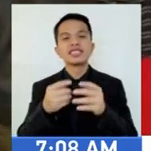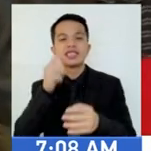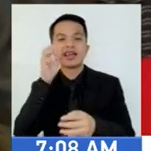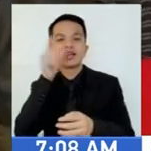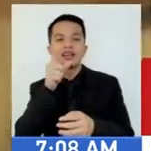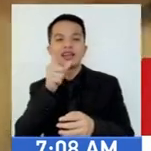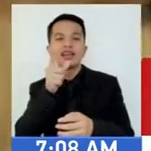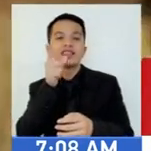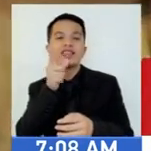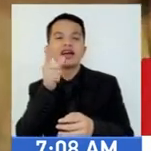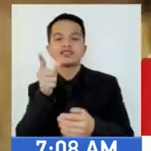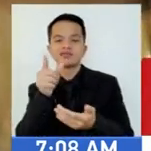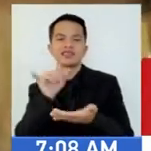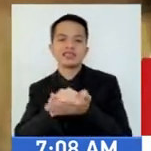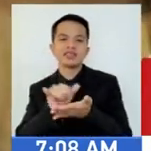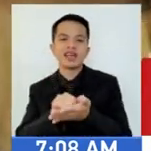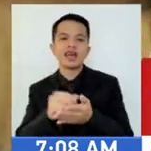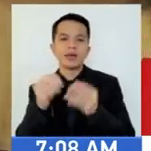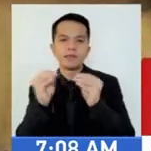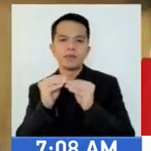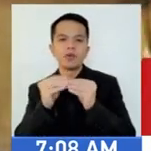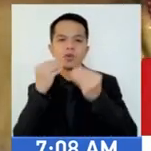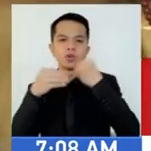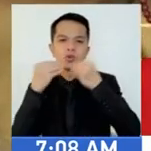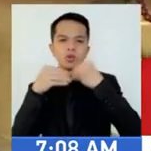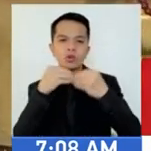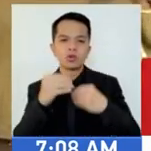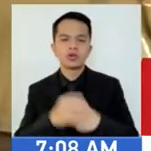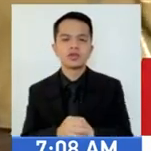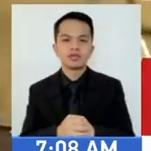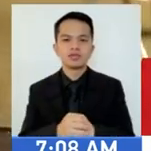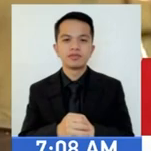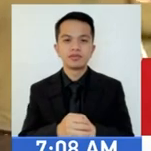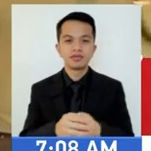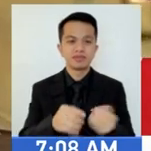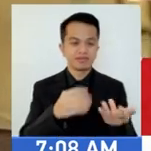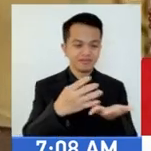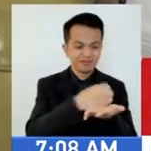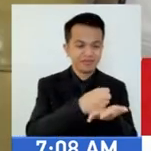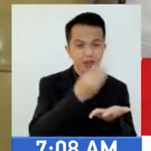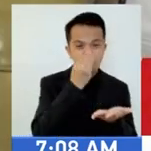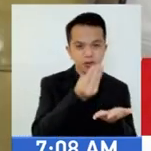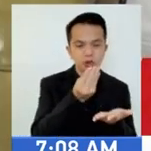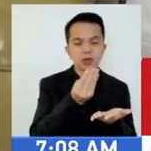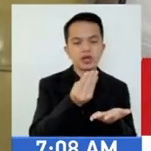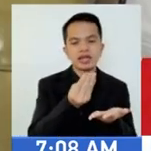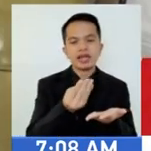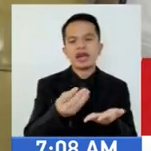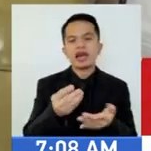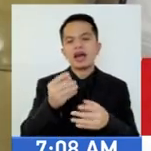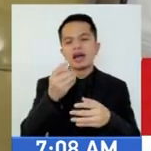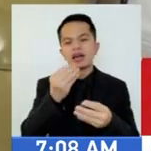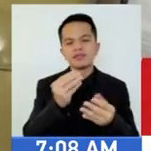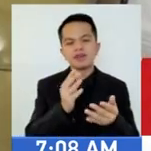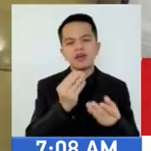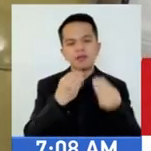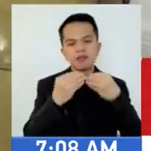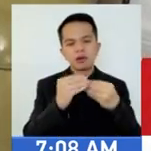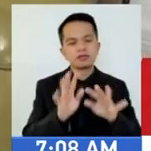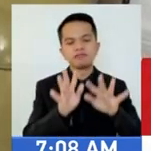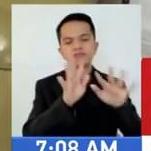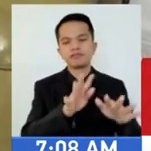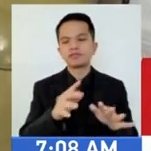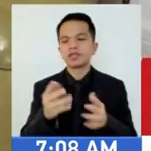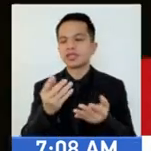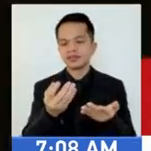kanyang asawa. At kung mamalasin daw sa pasada, sinasakripisyo niya na ang kain niya. Ang mahalaga raw, makakain ng 2